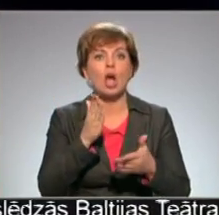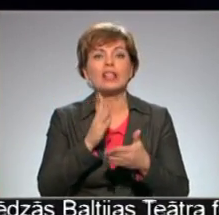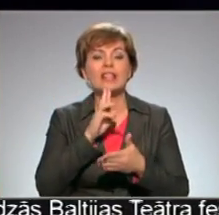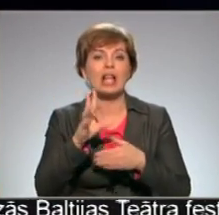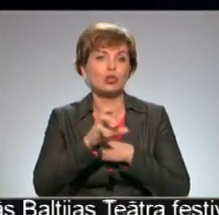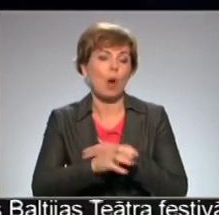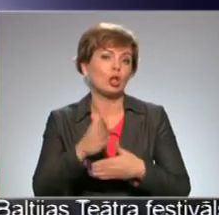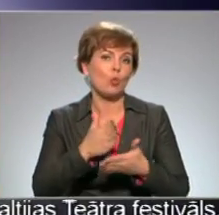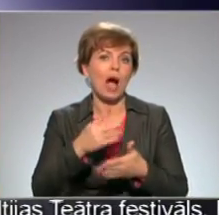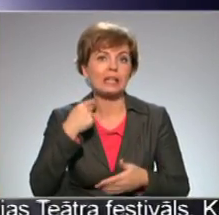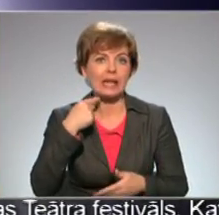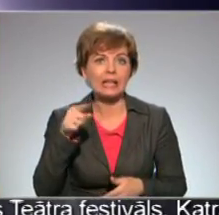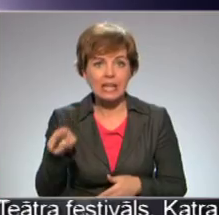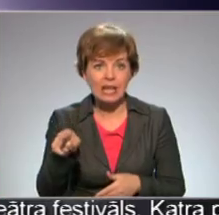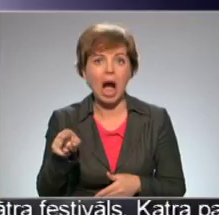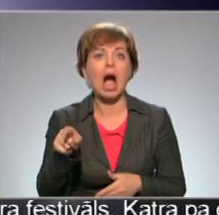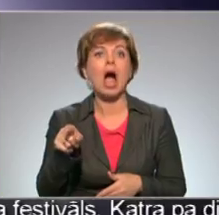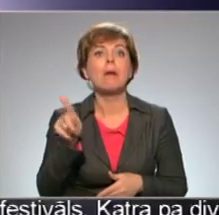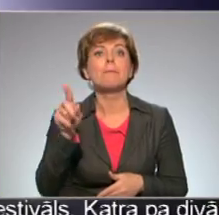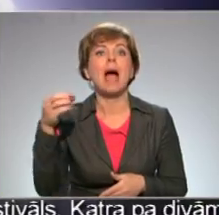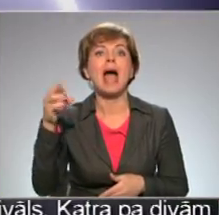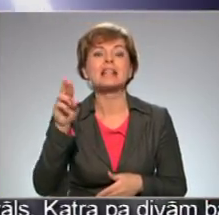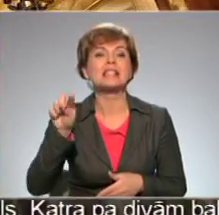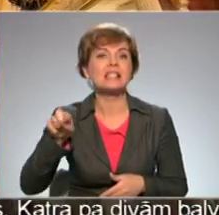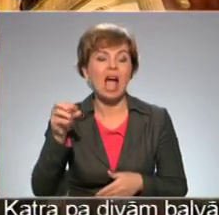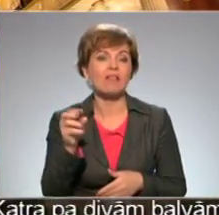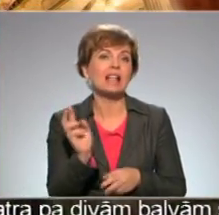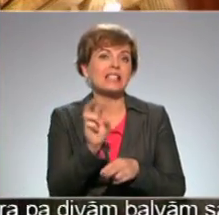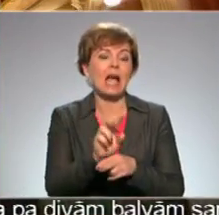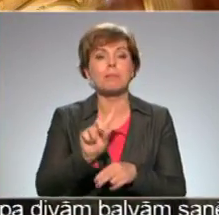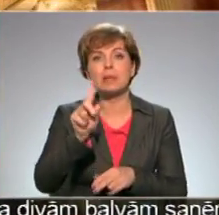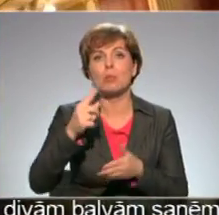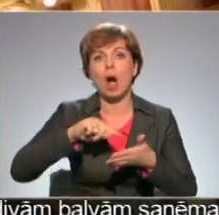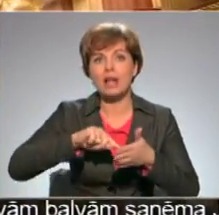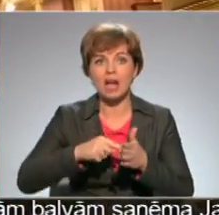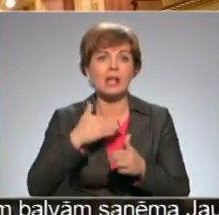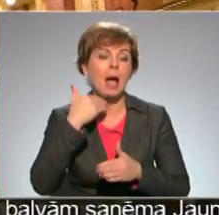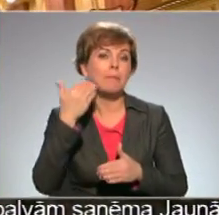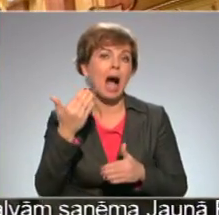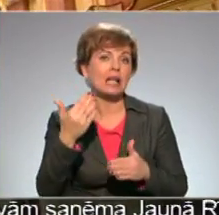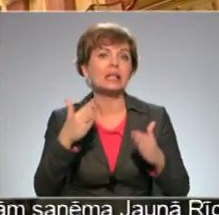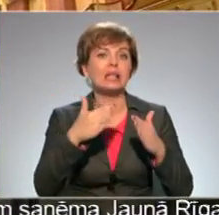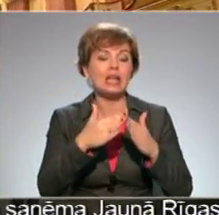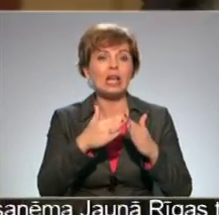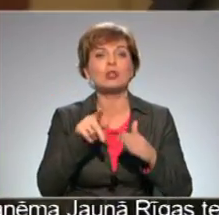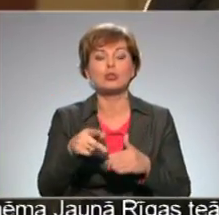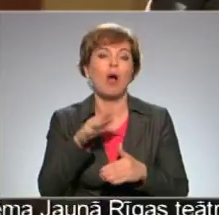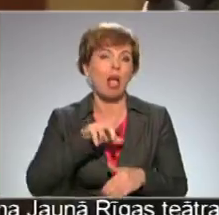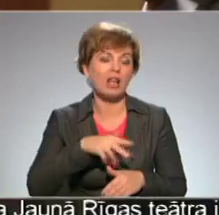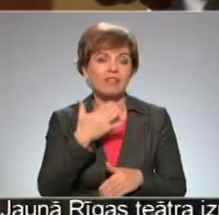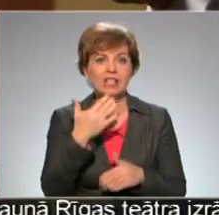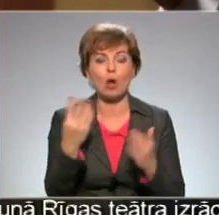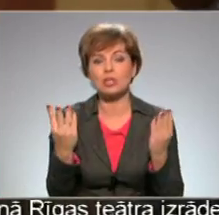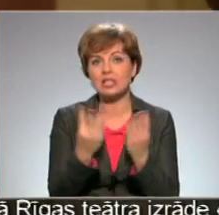Režisors Luks Persevals pirmo reizi ieradies Latvijā, lai šovakar starptautiskā festivāla Baltijas māja ietvaros uz Latvijas Nacionālā teātra